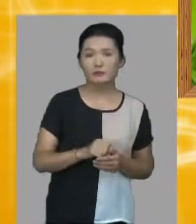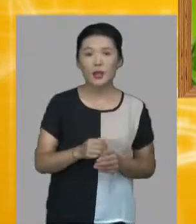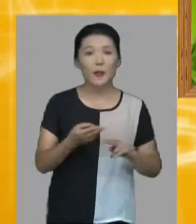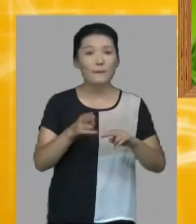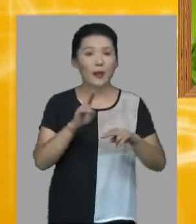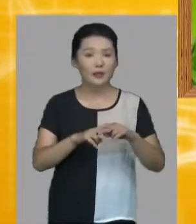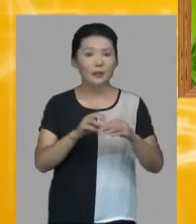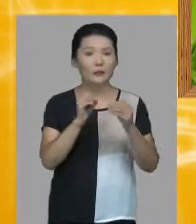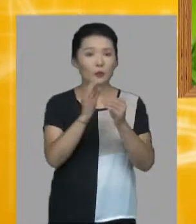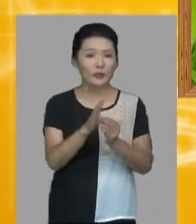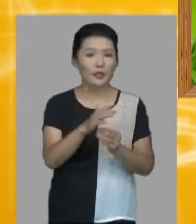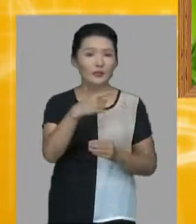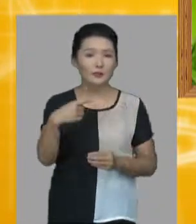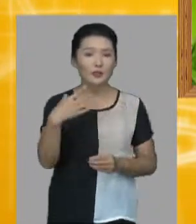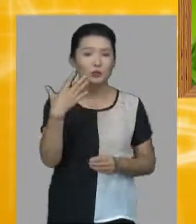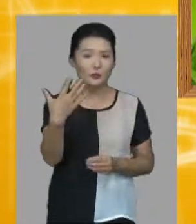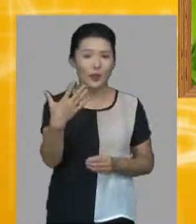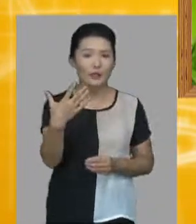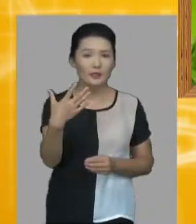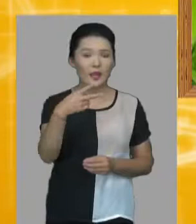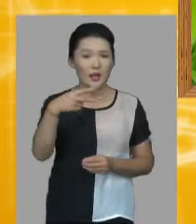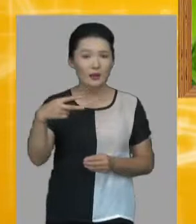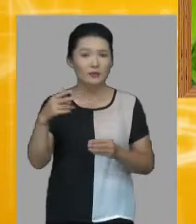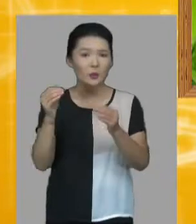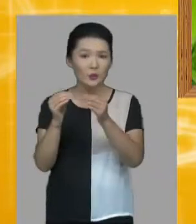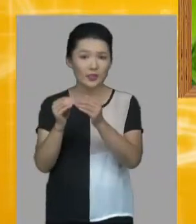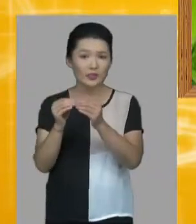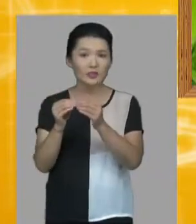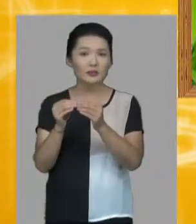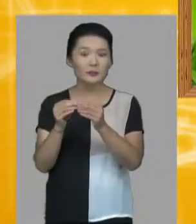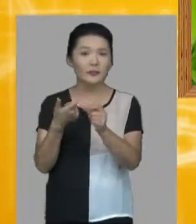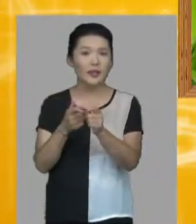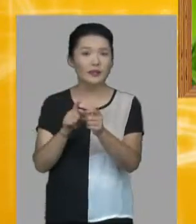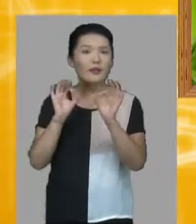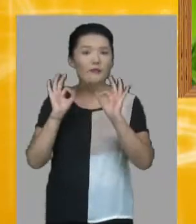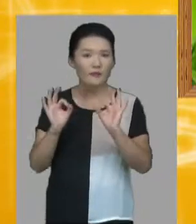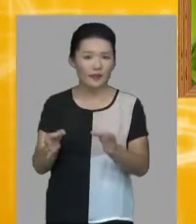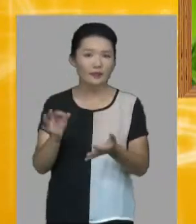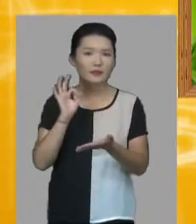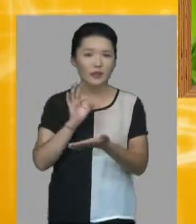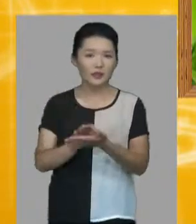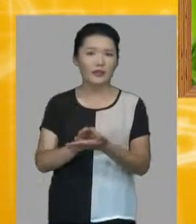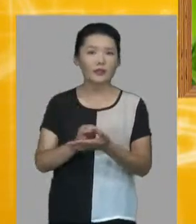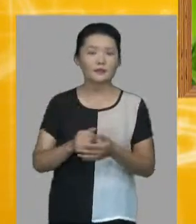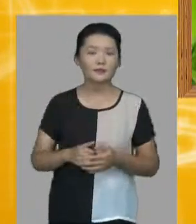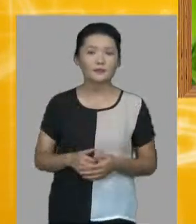Поэтому 15 минус 5 равно 10 – это верный